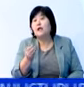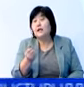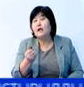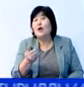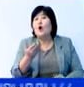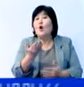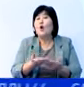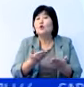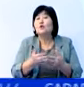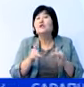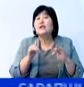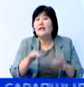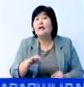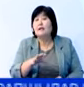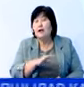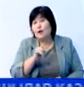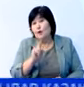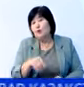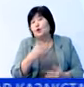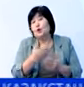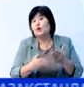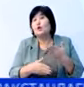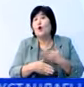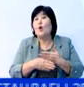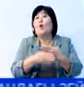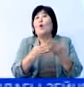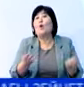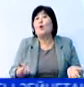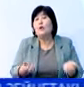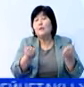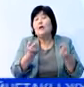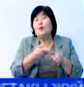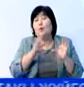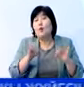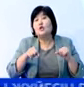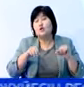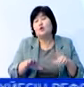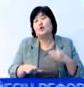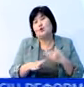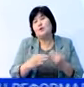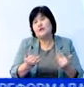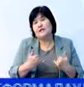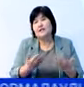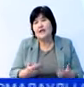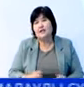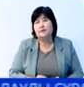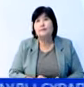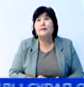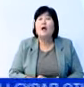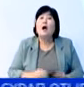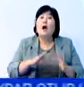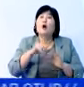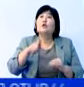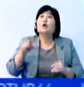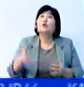ұсыныс жасалынған. Осы ұсынысты қолдап, осыны оң шешілуіне көмек жасасаңыз. Аудан